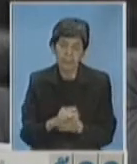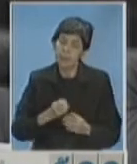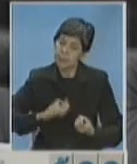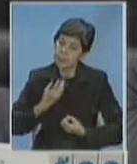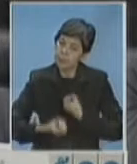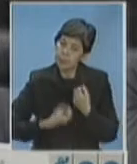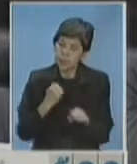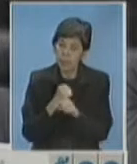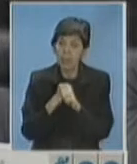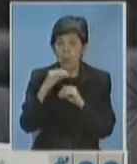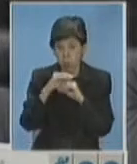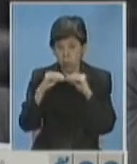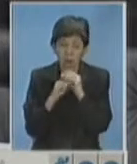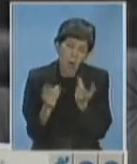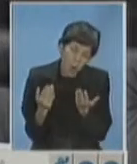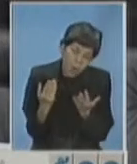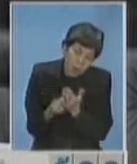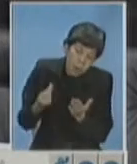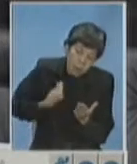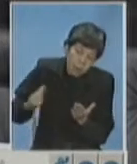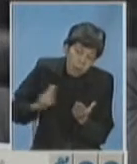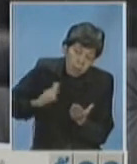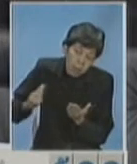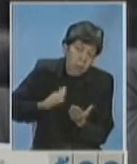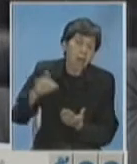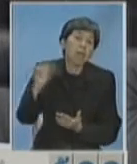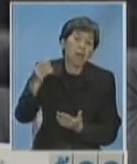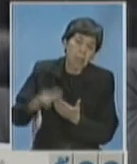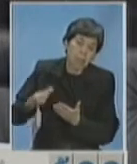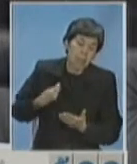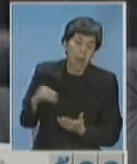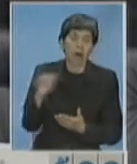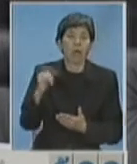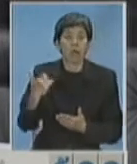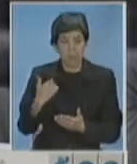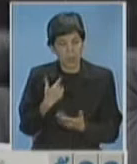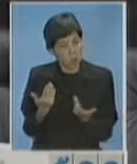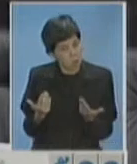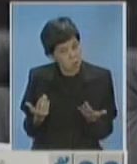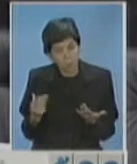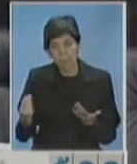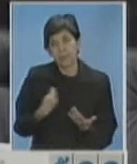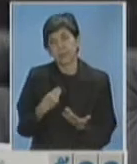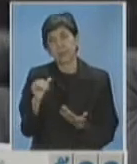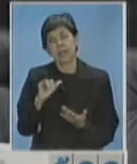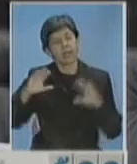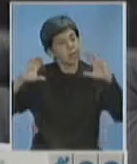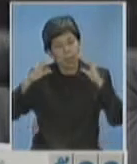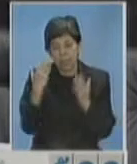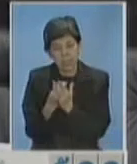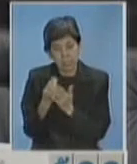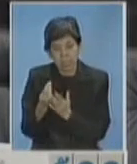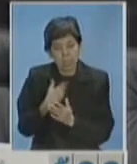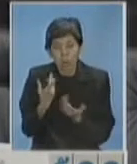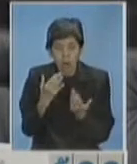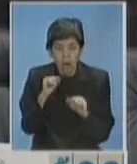าว่าคนที่เข้าร่วมโครงการแล้วก็รอการคืนเงินภาษีเนี่ยก็ยังไม่ได้รับนะคะบางรายก็ยังรออยู่ล่าช้ารัฐบาลยังไม่มีเงินค่ะม